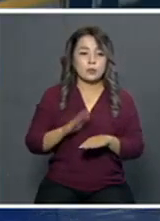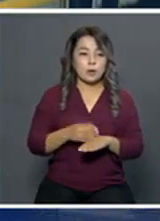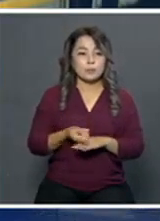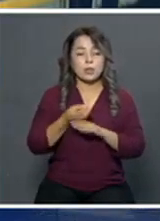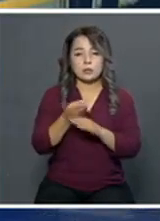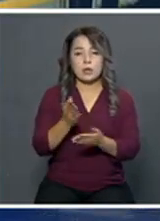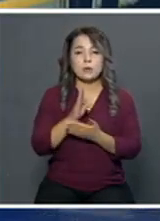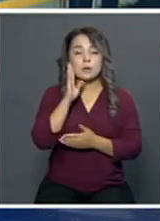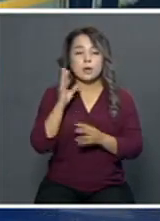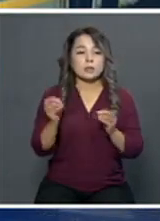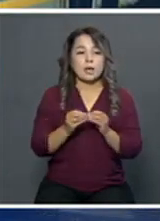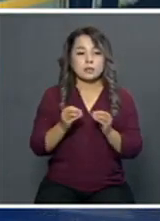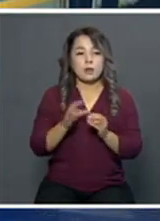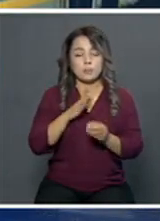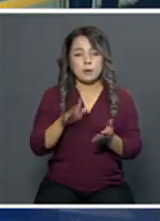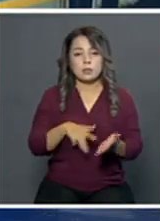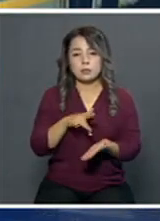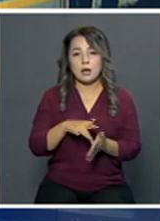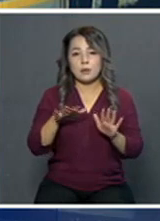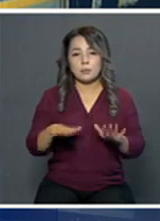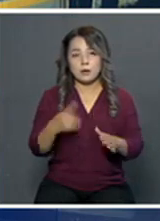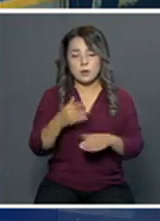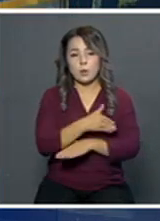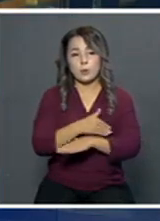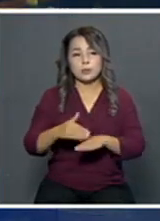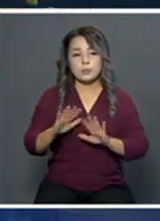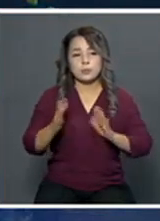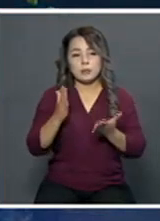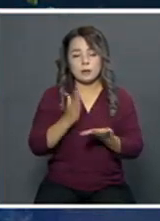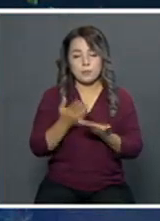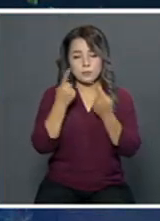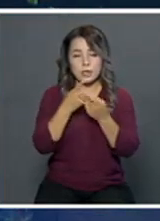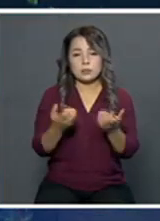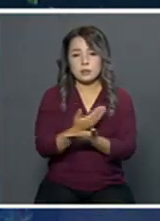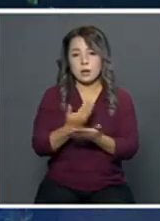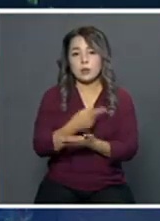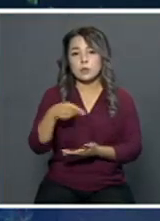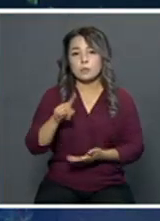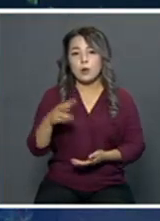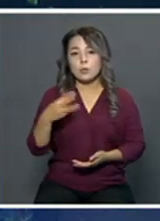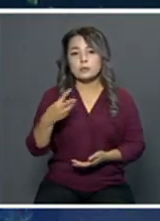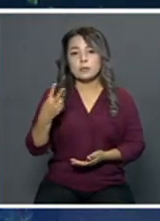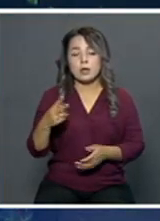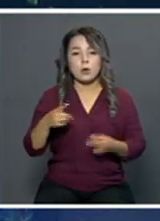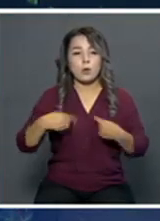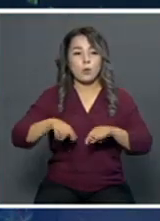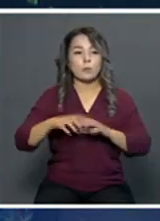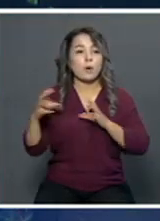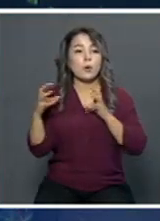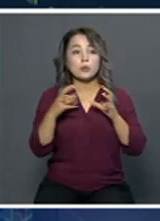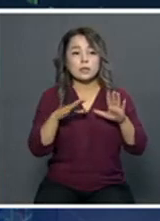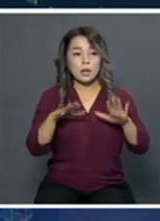таңғы сағат 10-дар шамасында шахар көшелерінің бірінде болды. Алдын ала болжам бойынша номері 32-ші бағыттағы қоғамдық